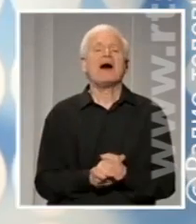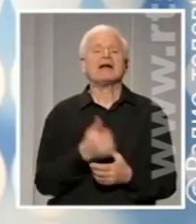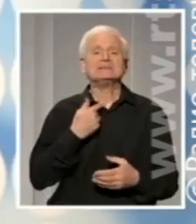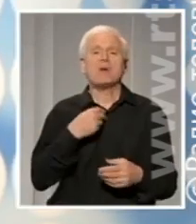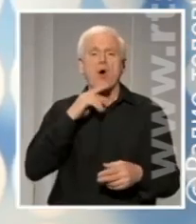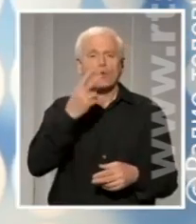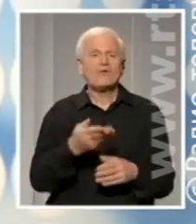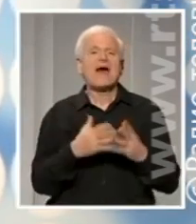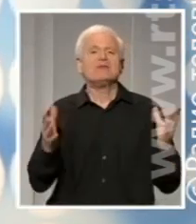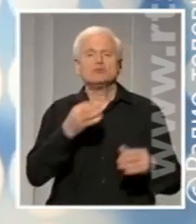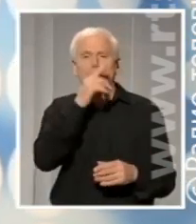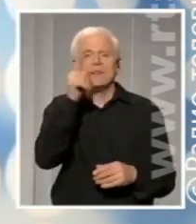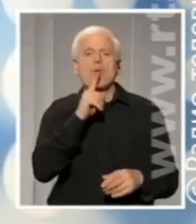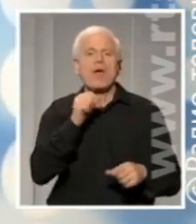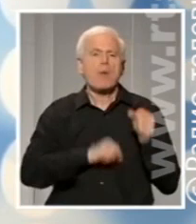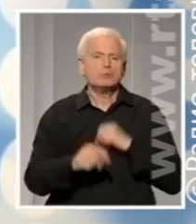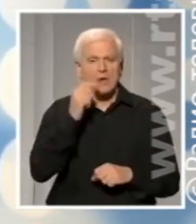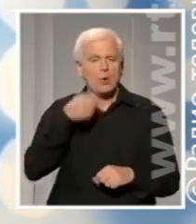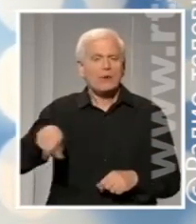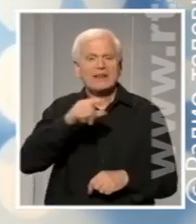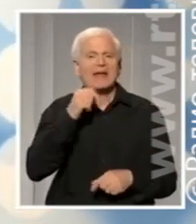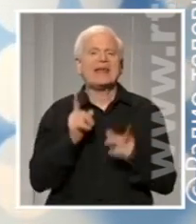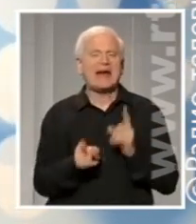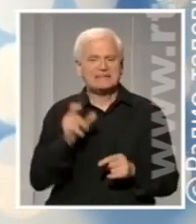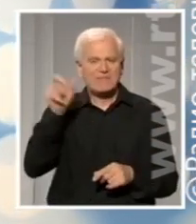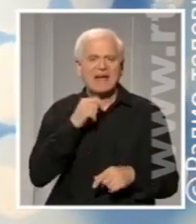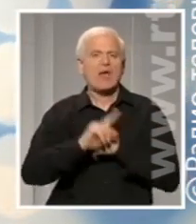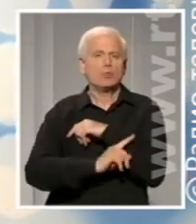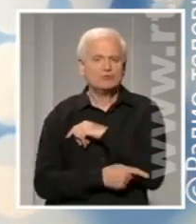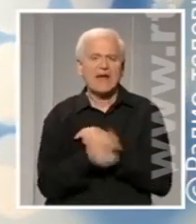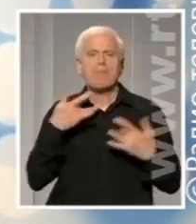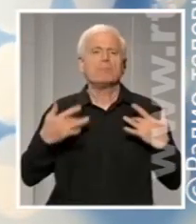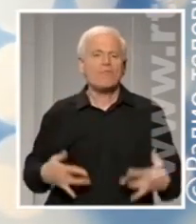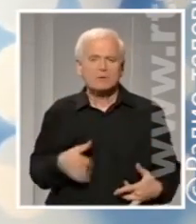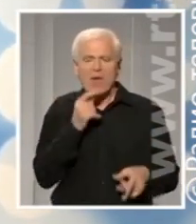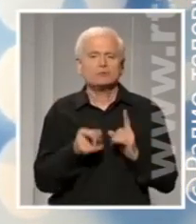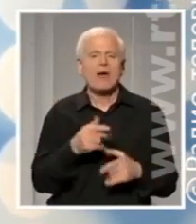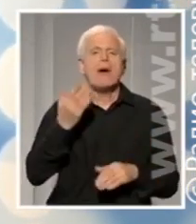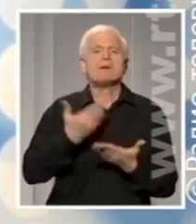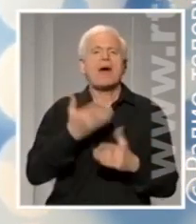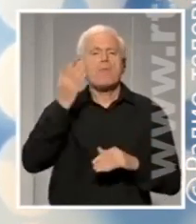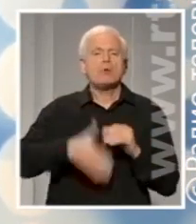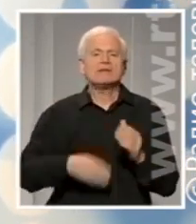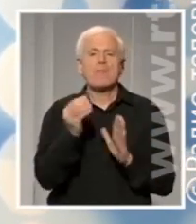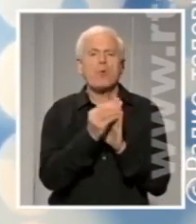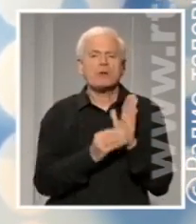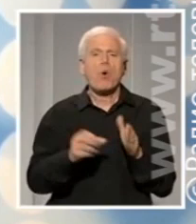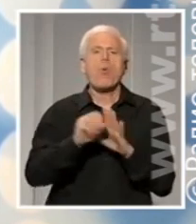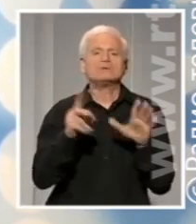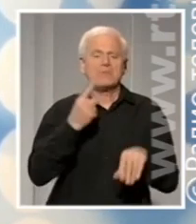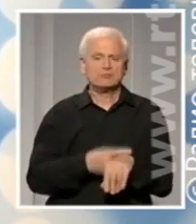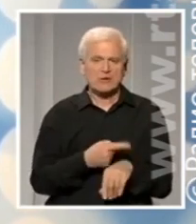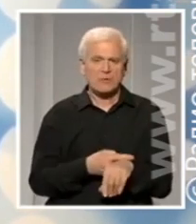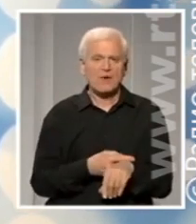koje muče i roditelje i učenike, ali i nastavnike, profesore i učitelje. Prema poslednjim podacima, odnosno prema podacima od 18